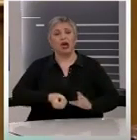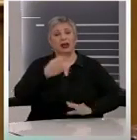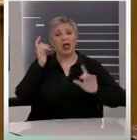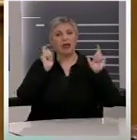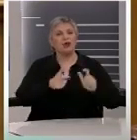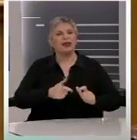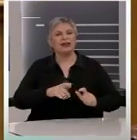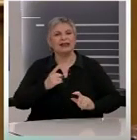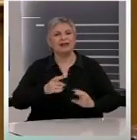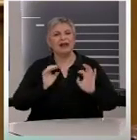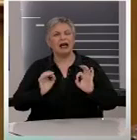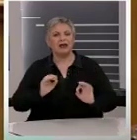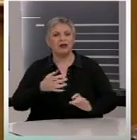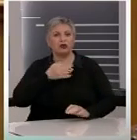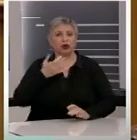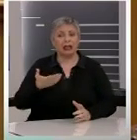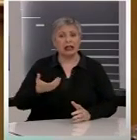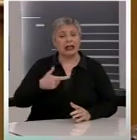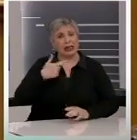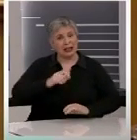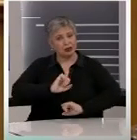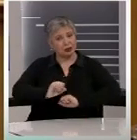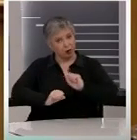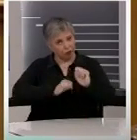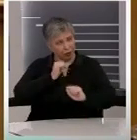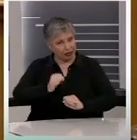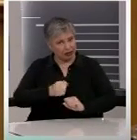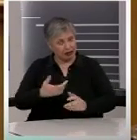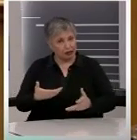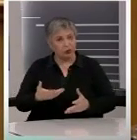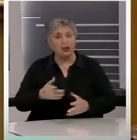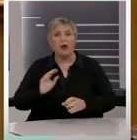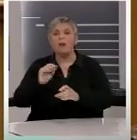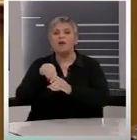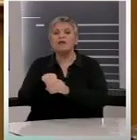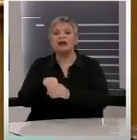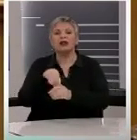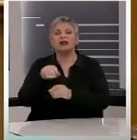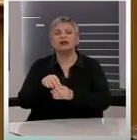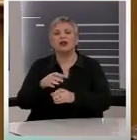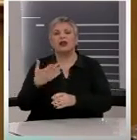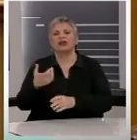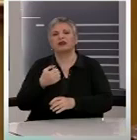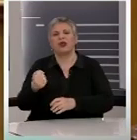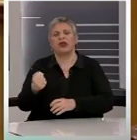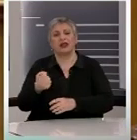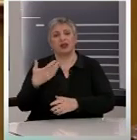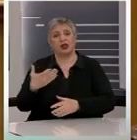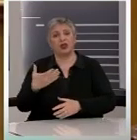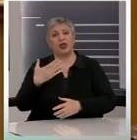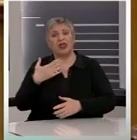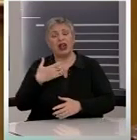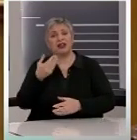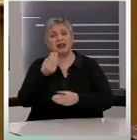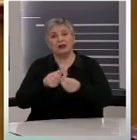αυτό? Προσπαθείτε στην αλήθεια να μας πείτε ότι εντός του Ευρωπαϊκού Λαϊκού Κόμματος πιέζεται για αύξηση των ευρωπαϊκών